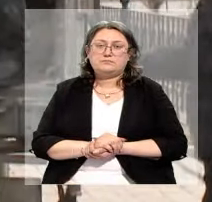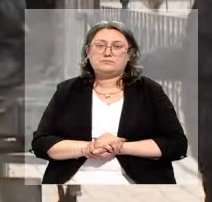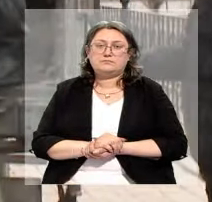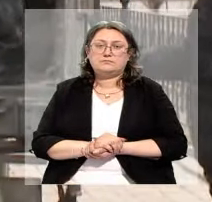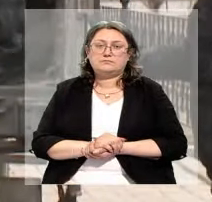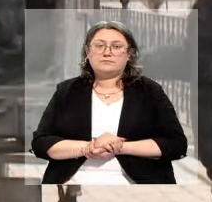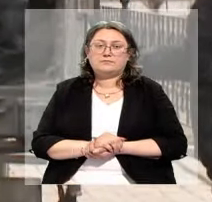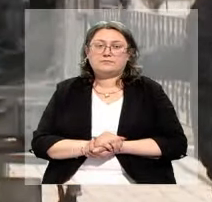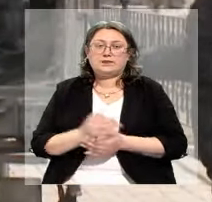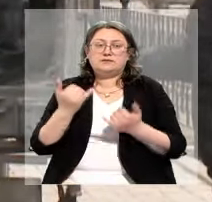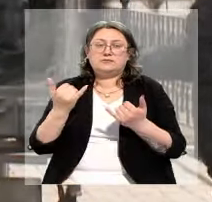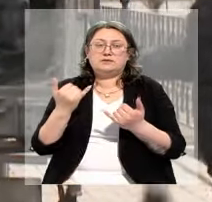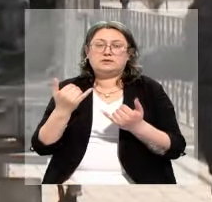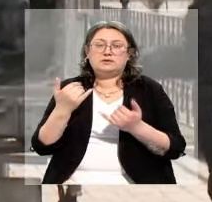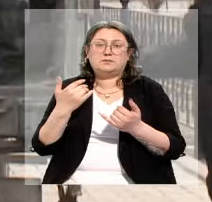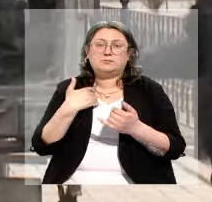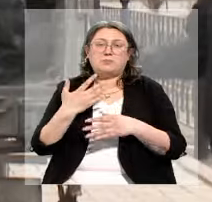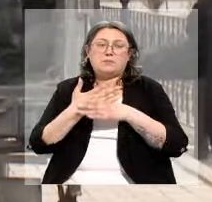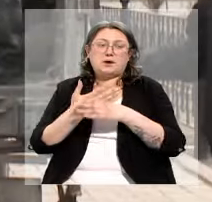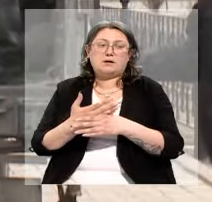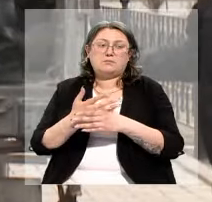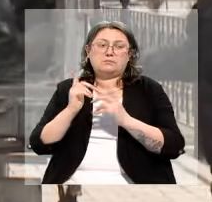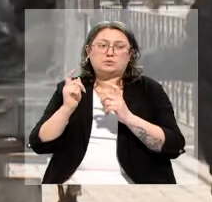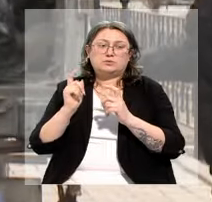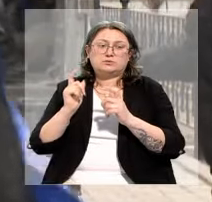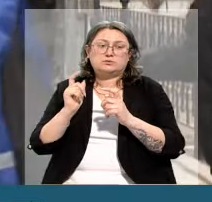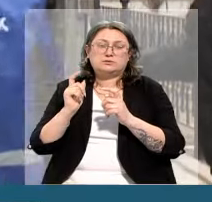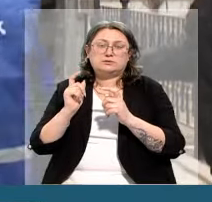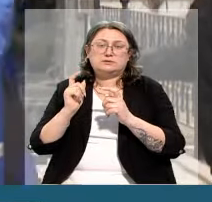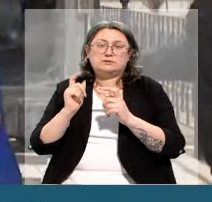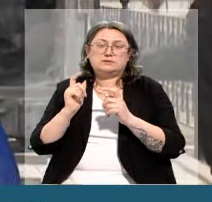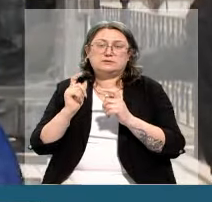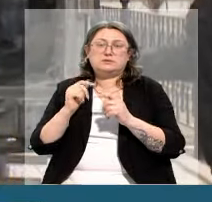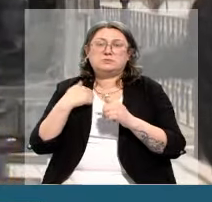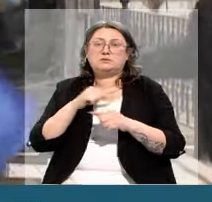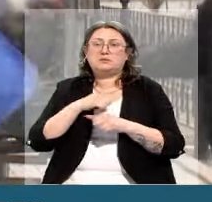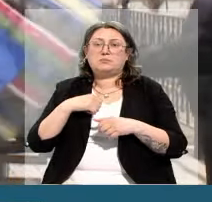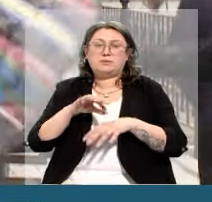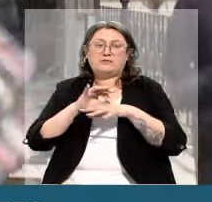күн өзіміздің Қостанай облыстық өкілдігі ұйымдастыруымен 10